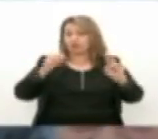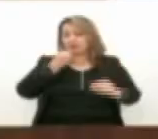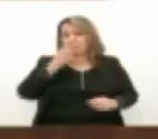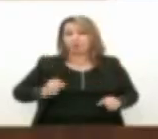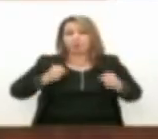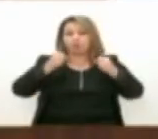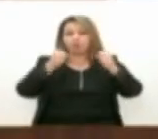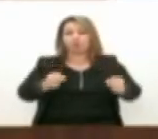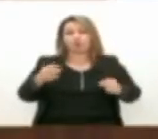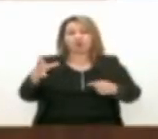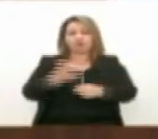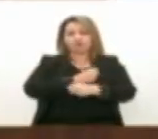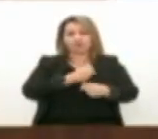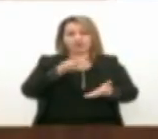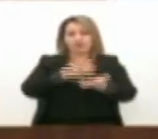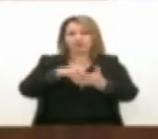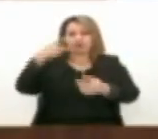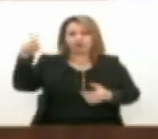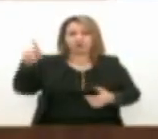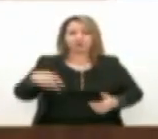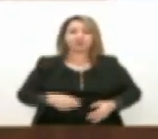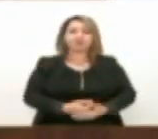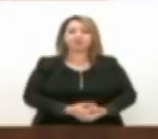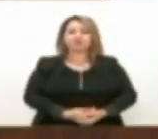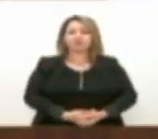التوفيق والنجاح في مهامه.